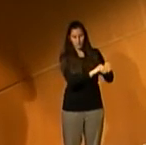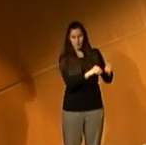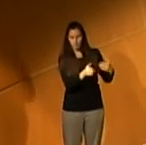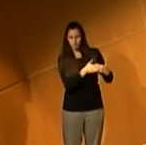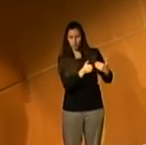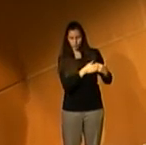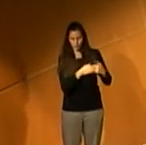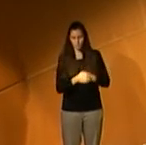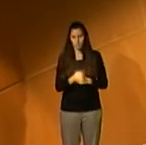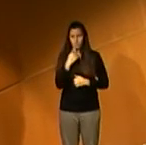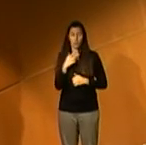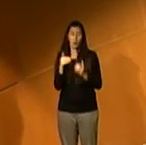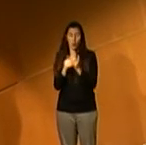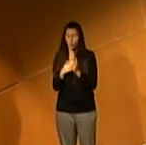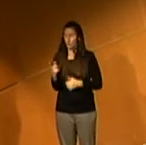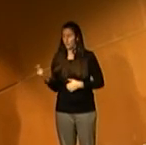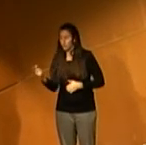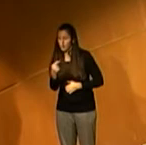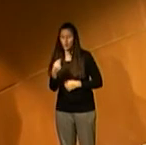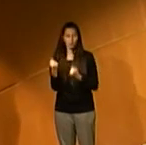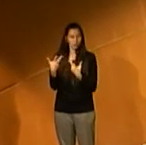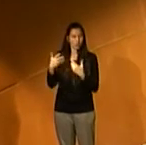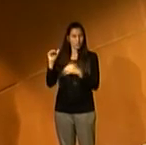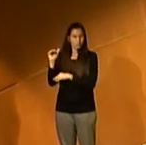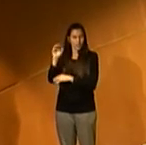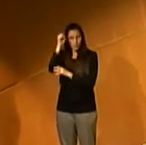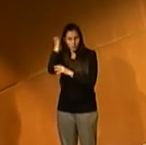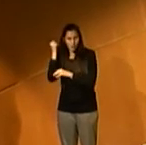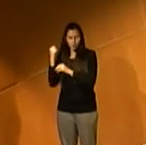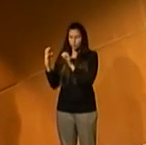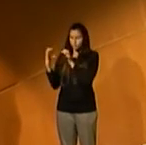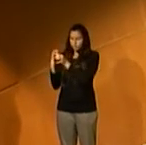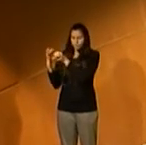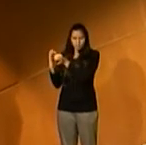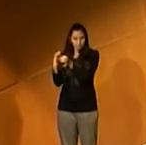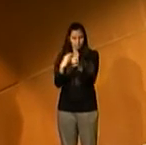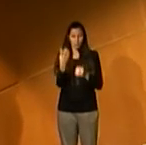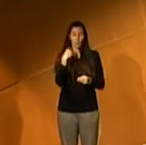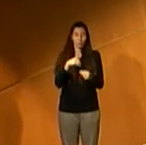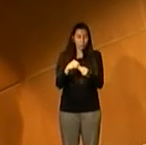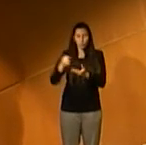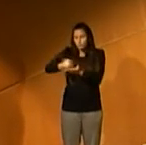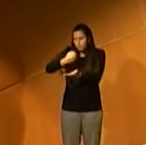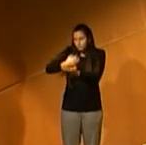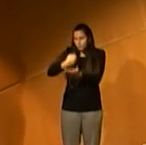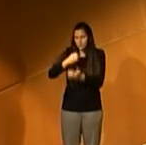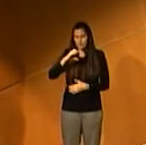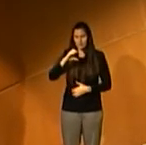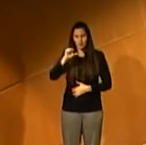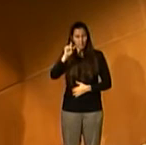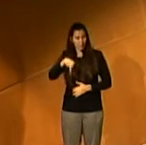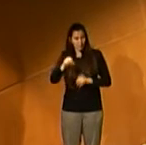se multiplie avec les différents maîtres de stage, ainsi qu'avec les demandes de renseignements sur les différents CAP proches du domicile.